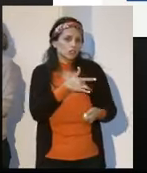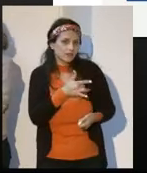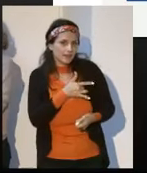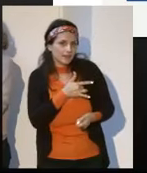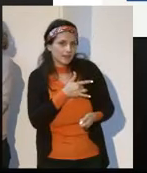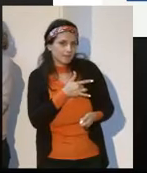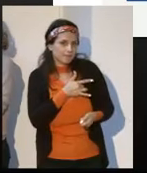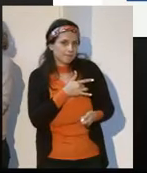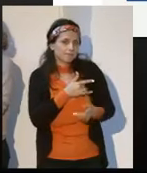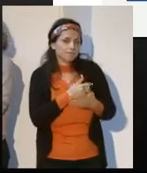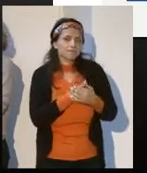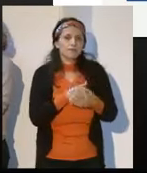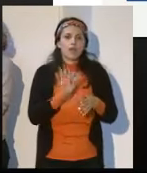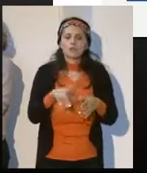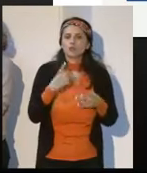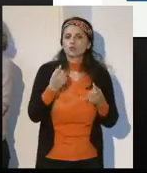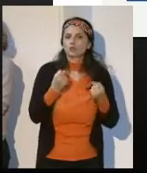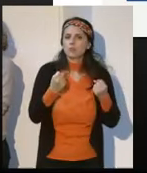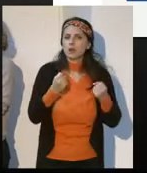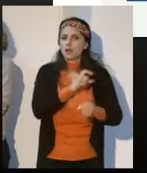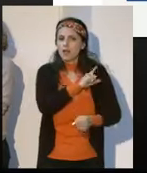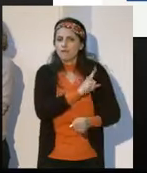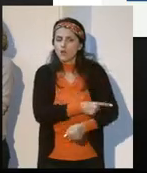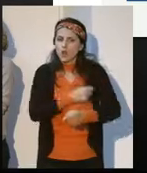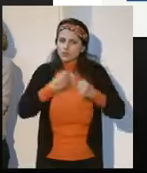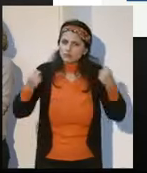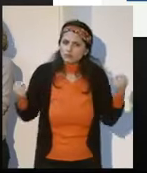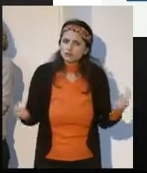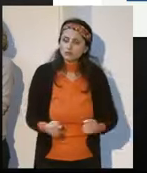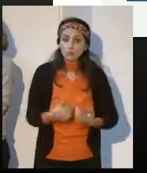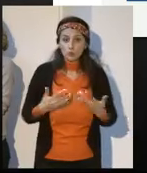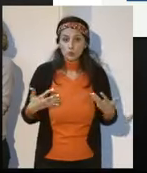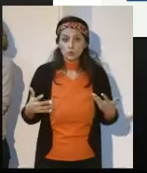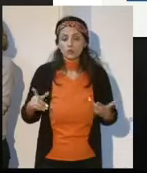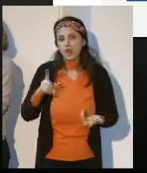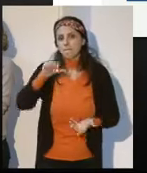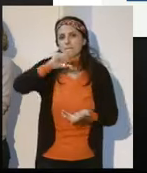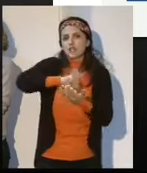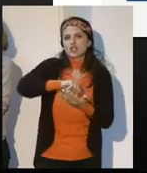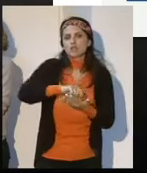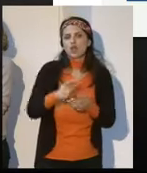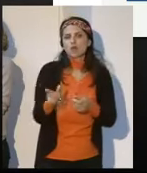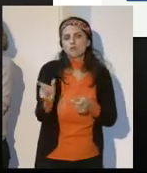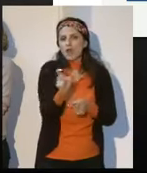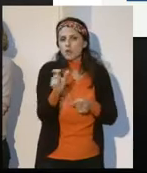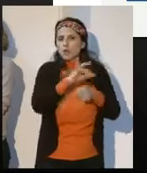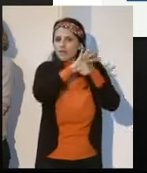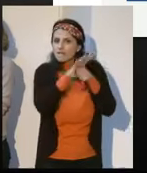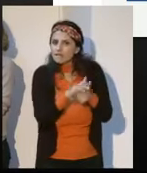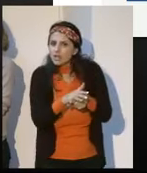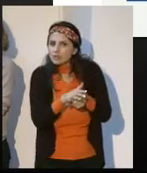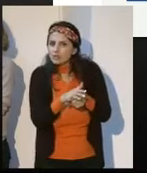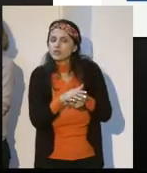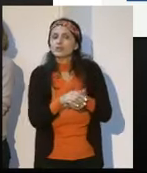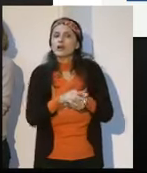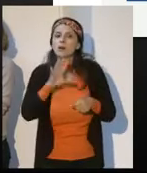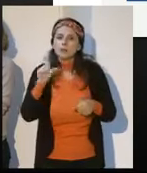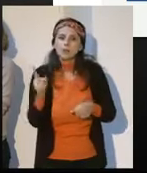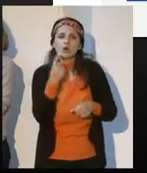a fost un efort foarte mare în mijlocul pandemiei sa putem reglementa aceasta masura